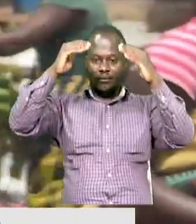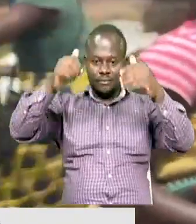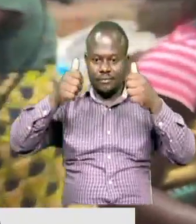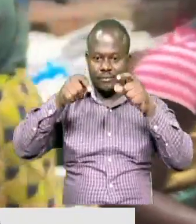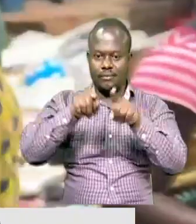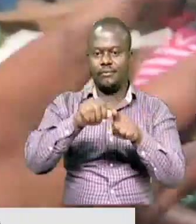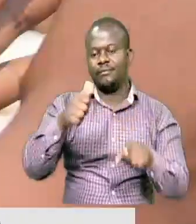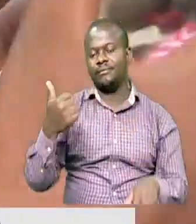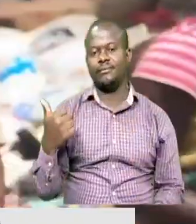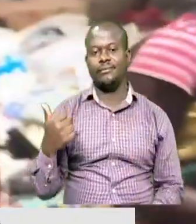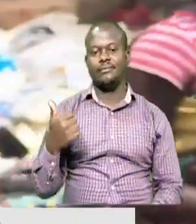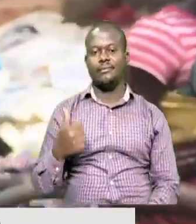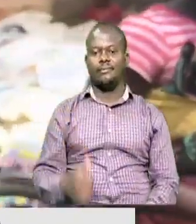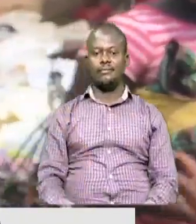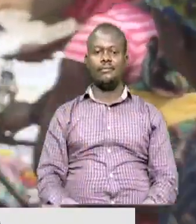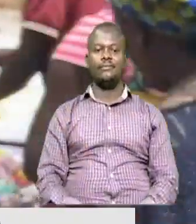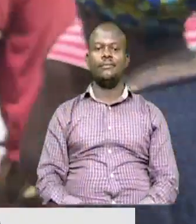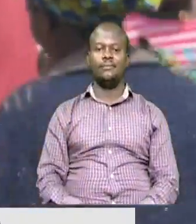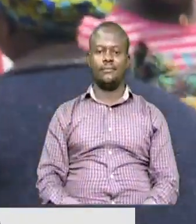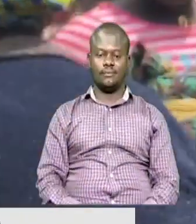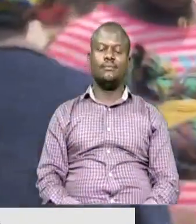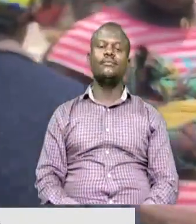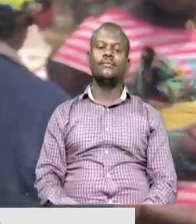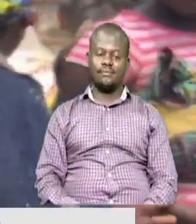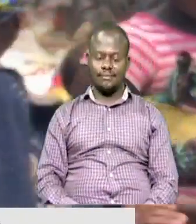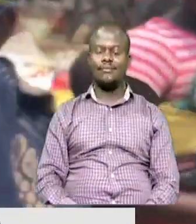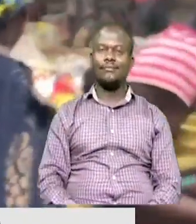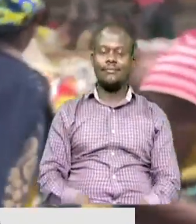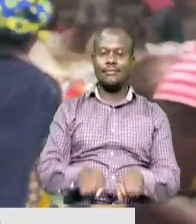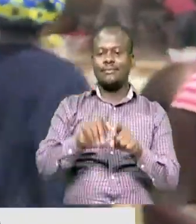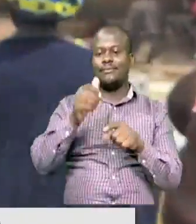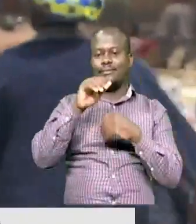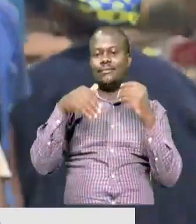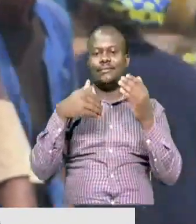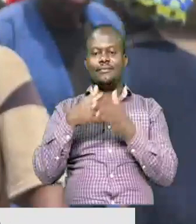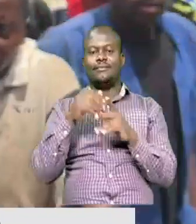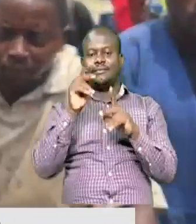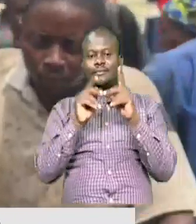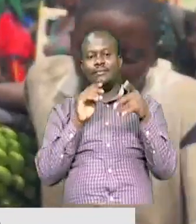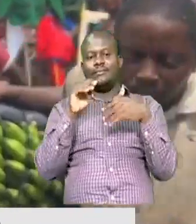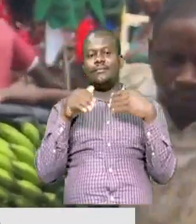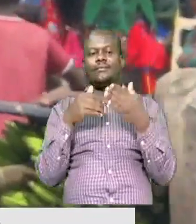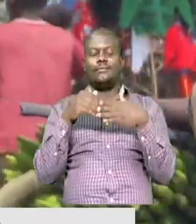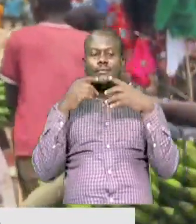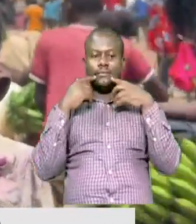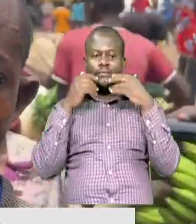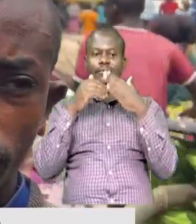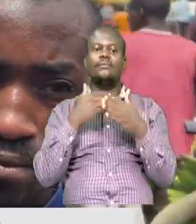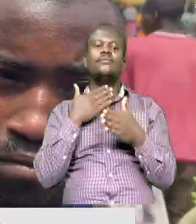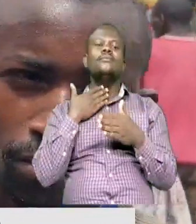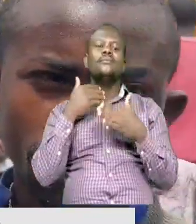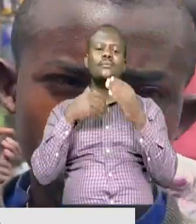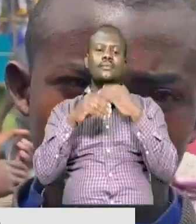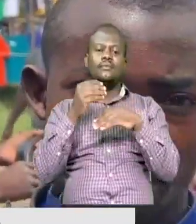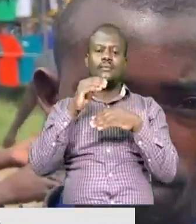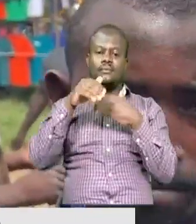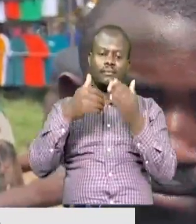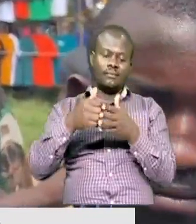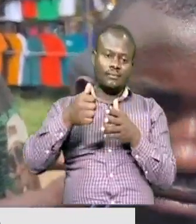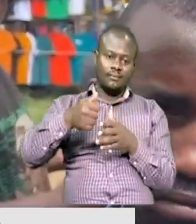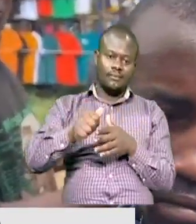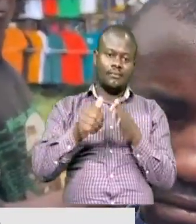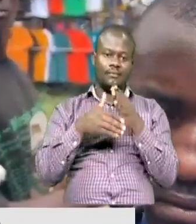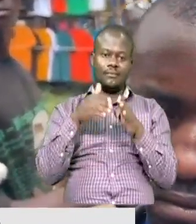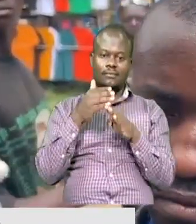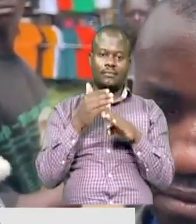gacucu nk'abandi namwe niko mubibona aha abaturage rero barahangaha baravuga ko bifuza ku isoko ryabo